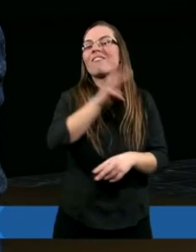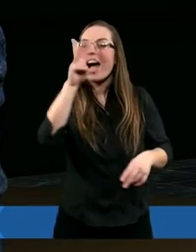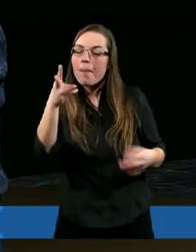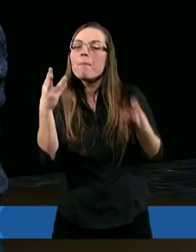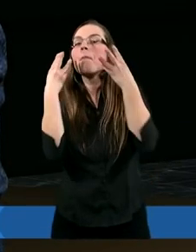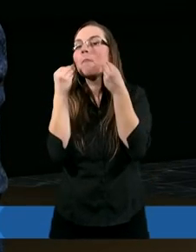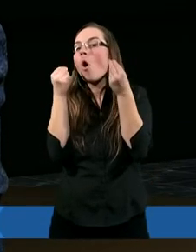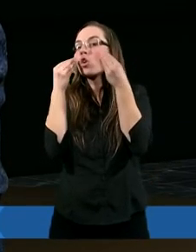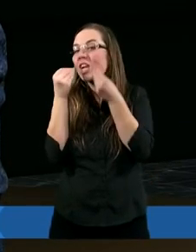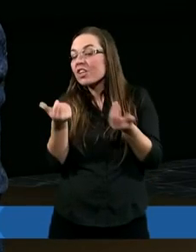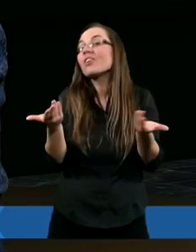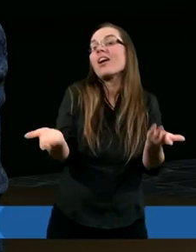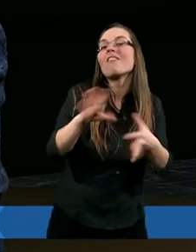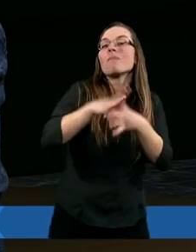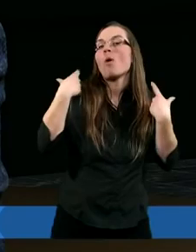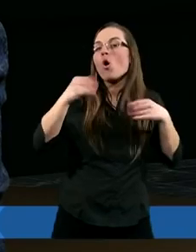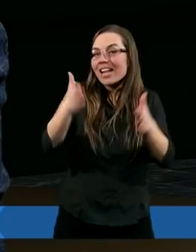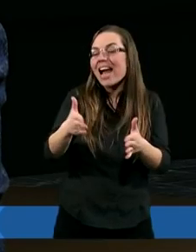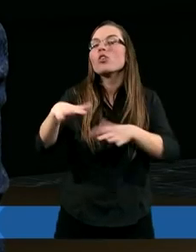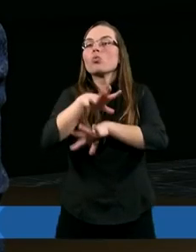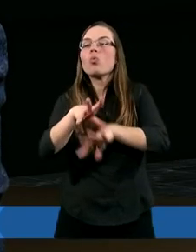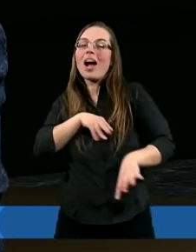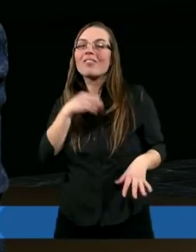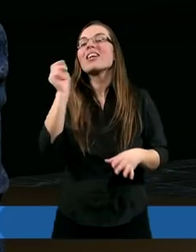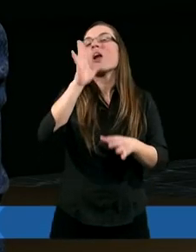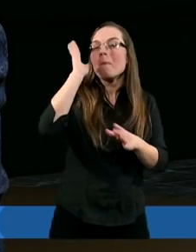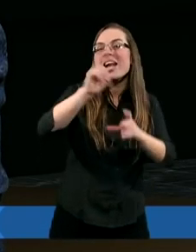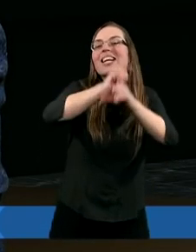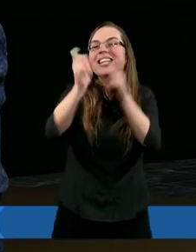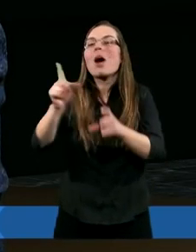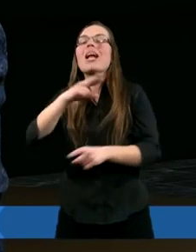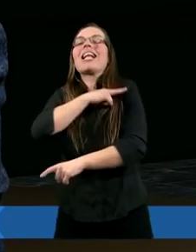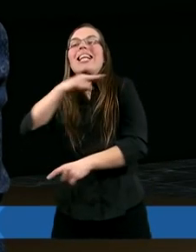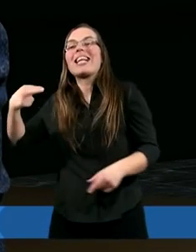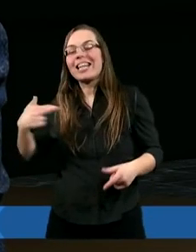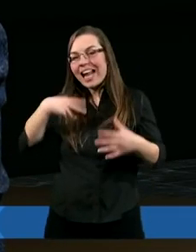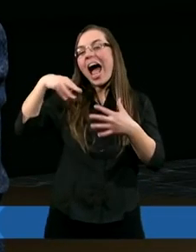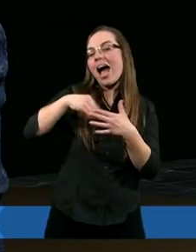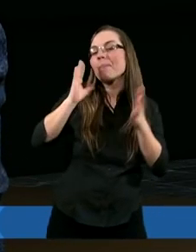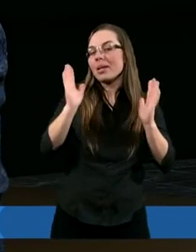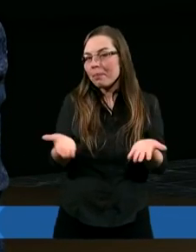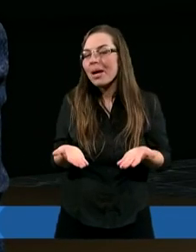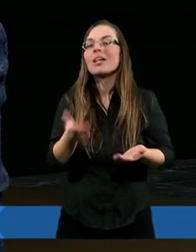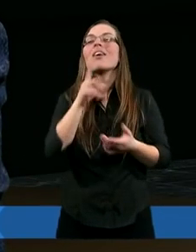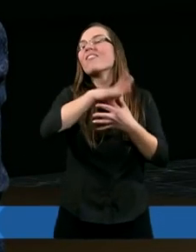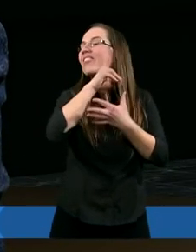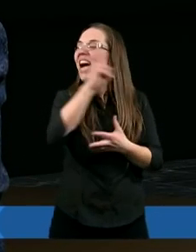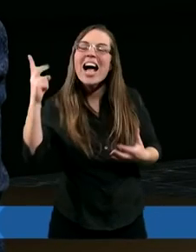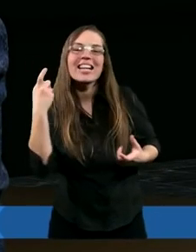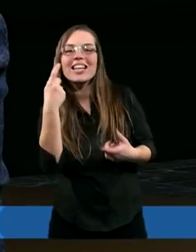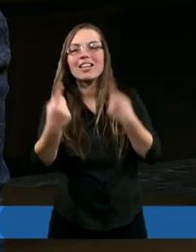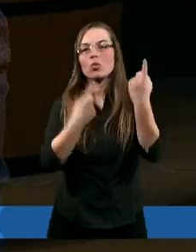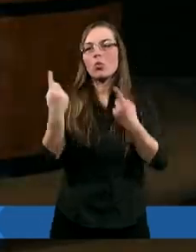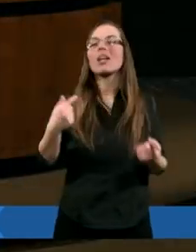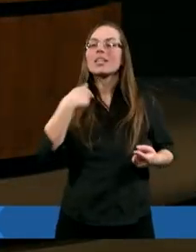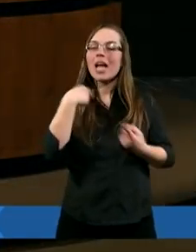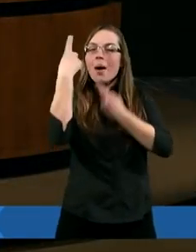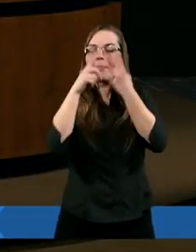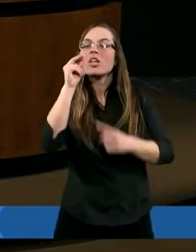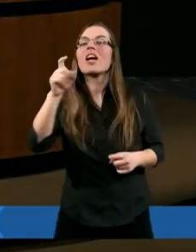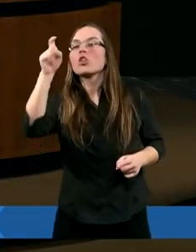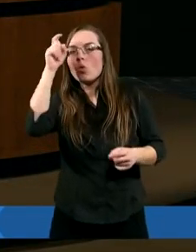pocieszyciela Ducha Świętego. On będzie z wami cały czas, na co dzień, w każdej sytuacji. Ja